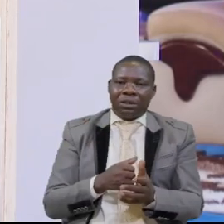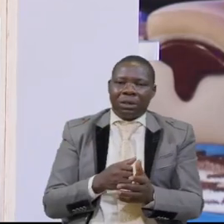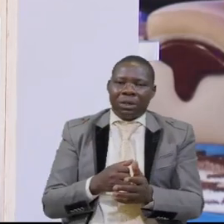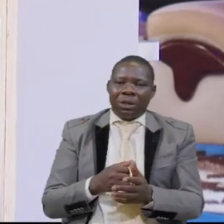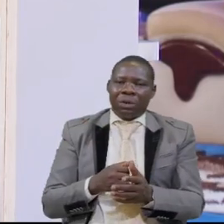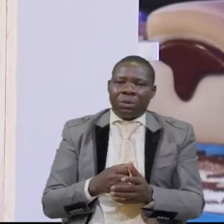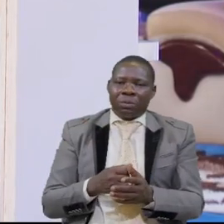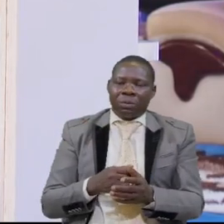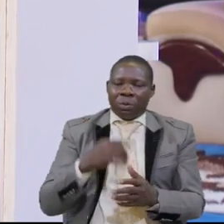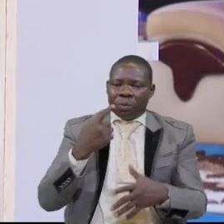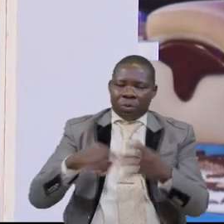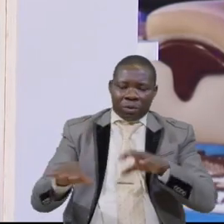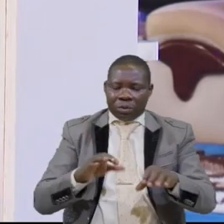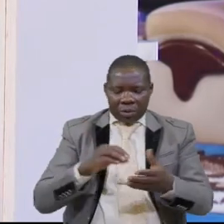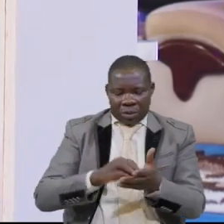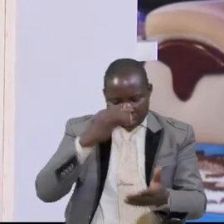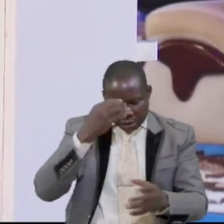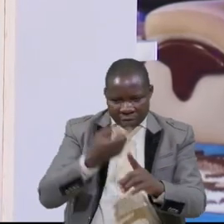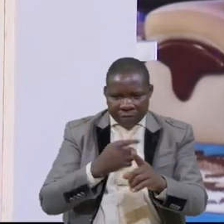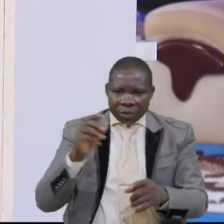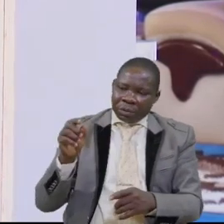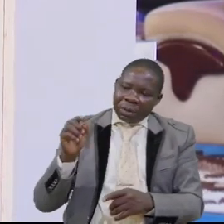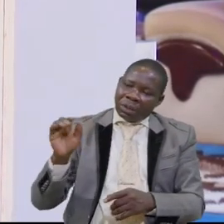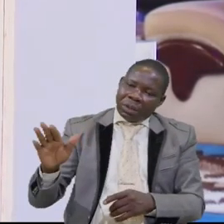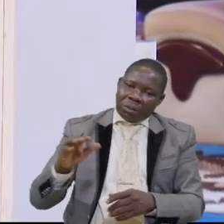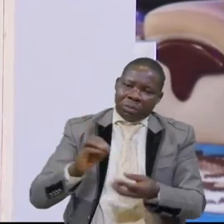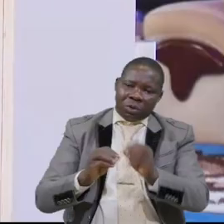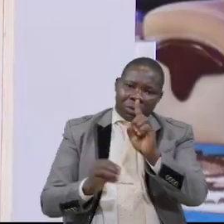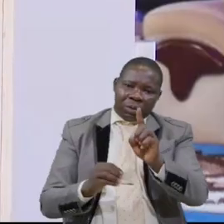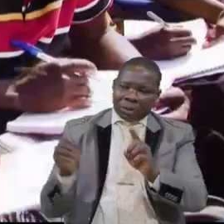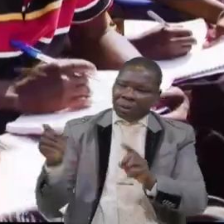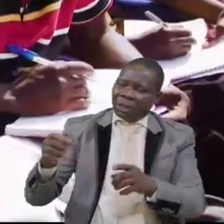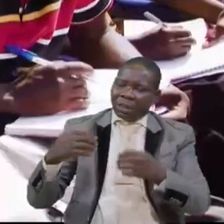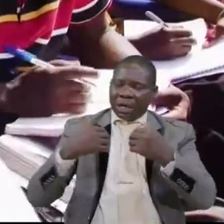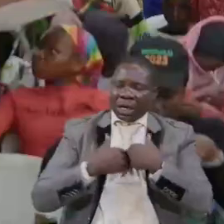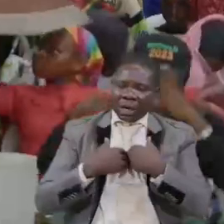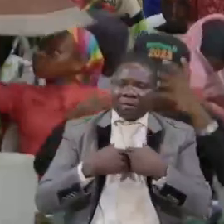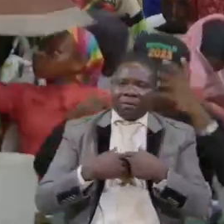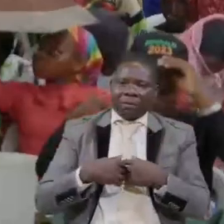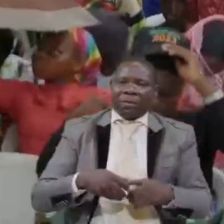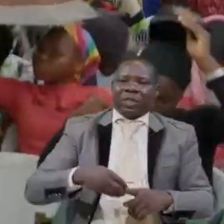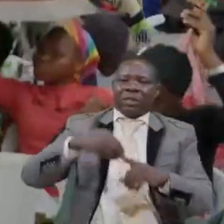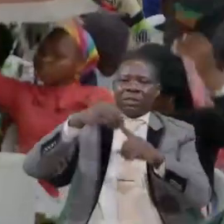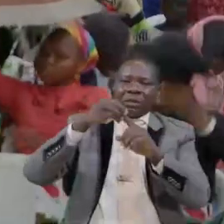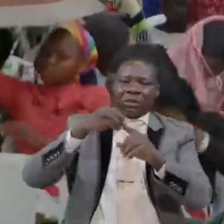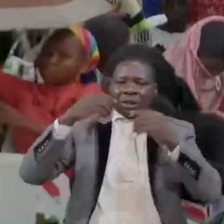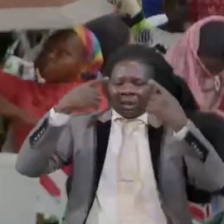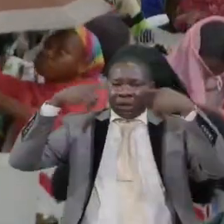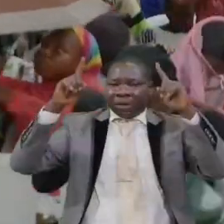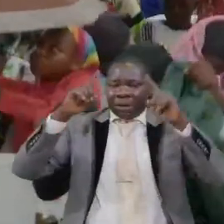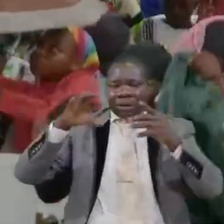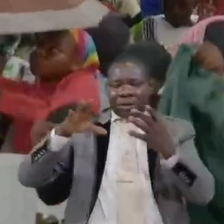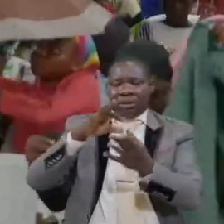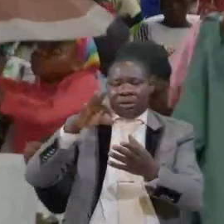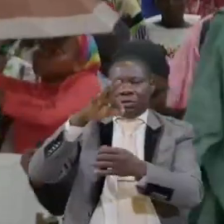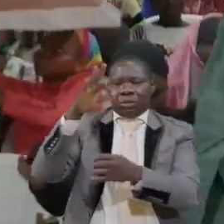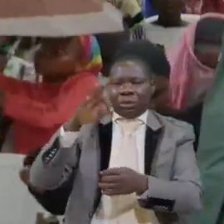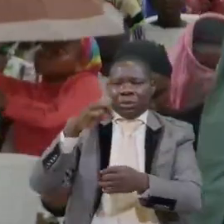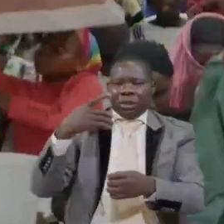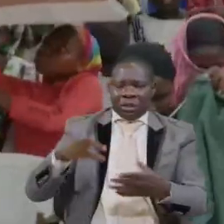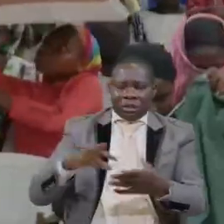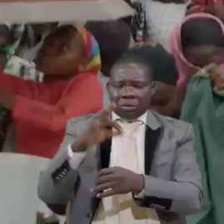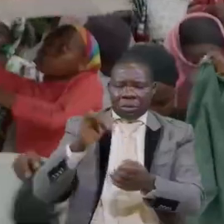premièrement il avait un ESP il avait un esprit excellent l'esprit que tu as